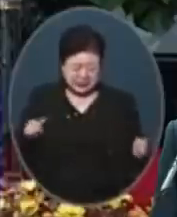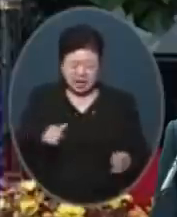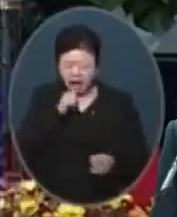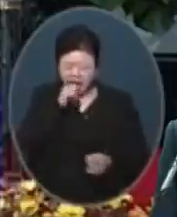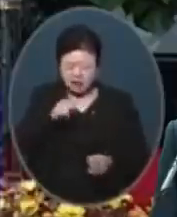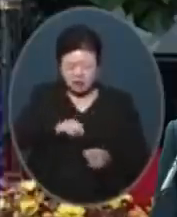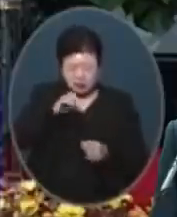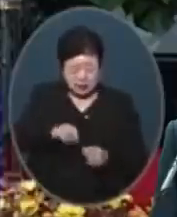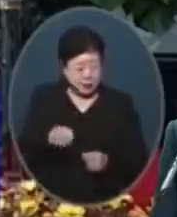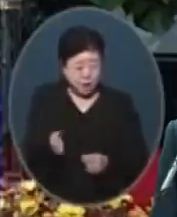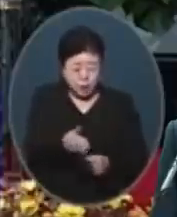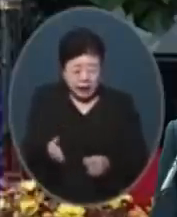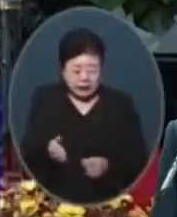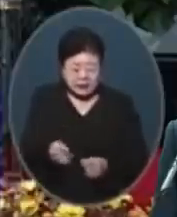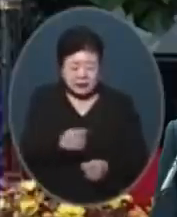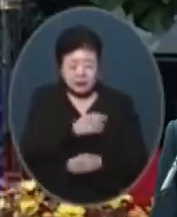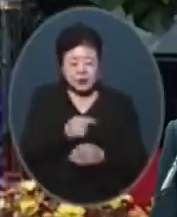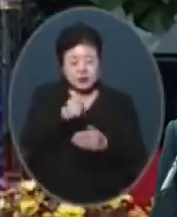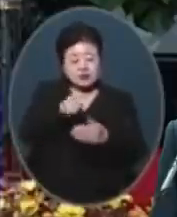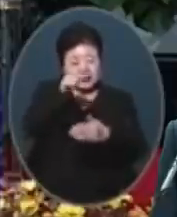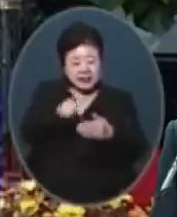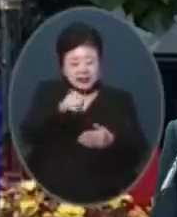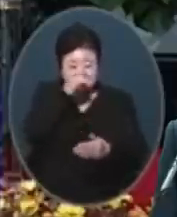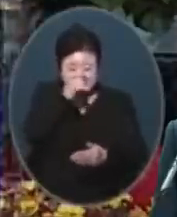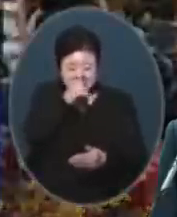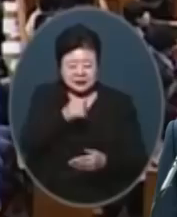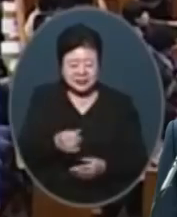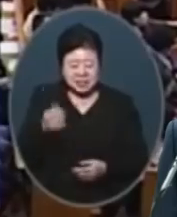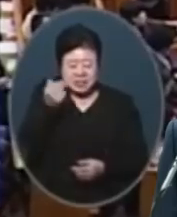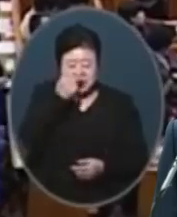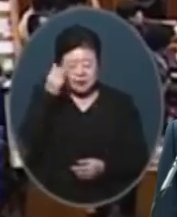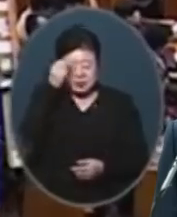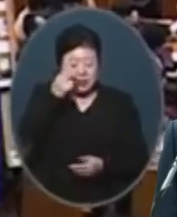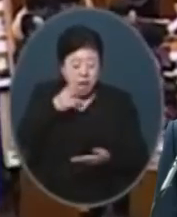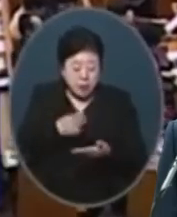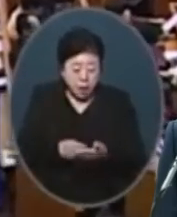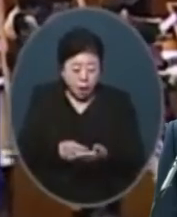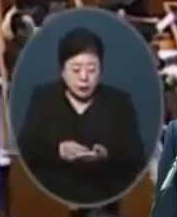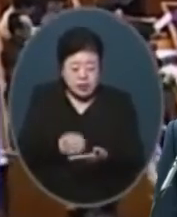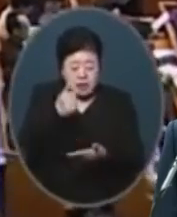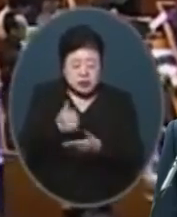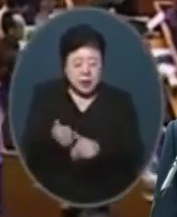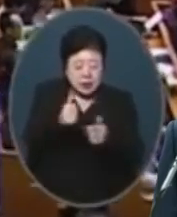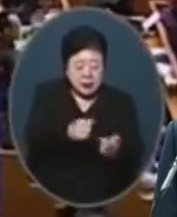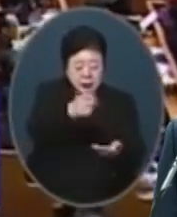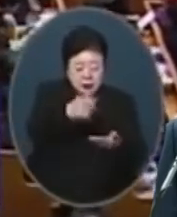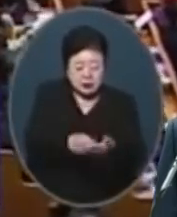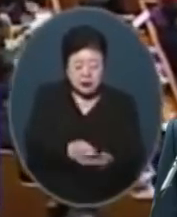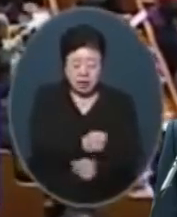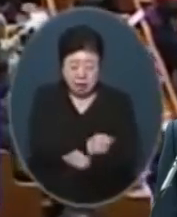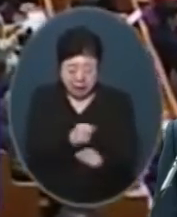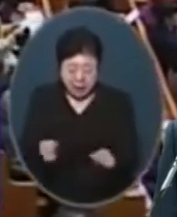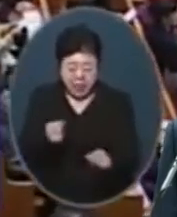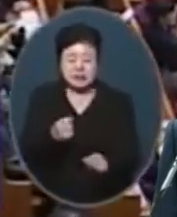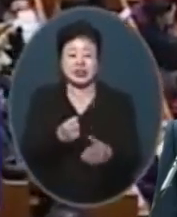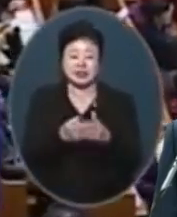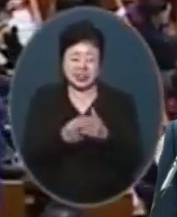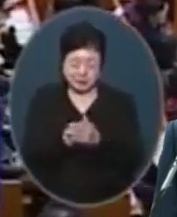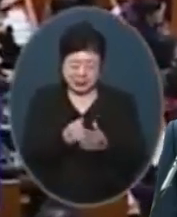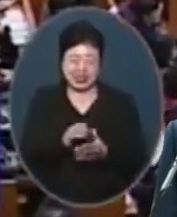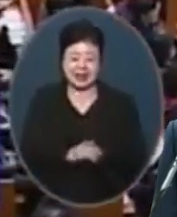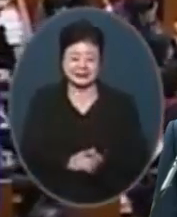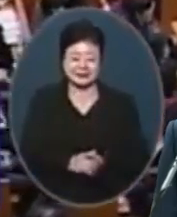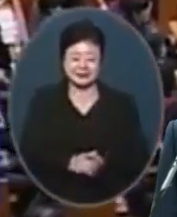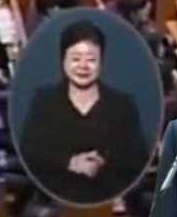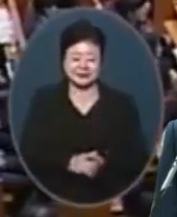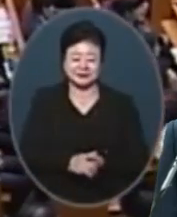결코 정죄함이 없나니 이는 그리스도 예수 안에 있는 생명의 성령의 법이 죄와 사망의 법에서 너를